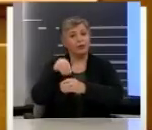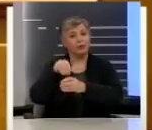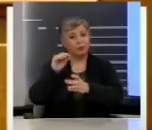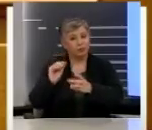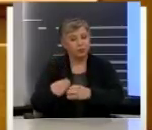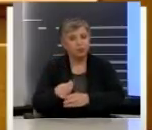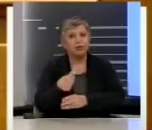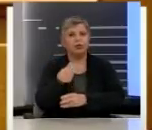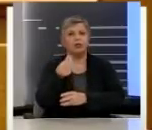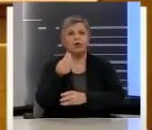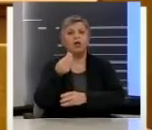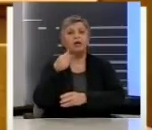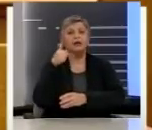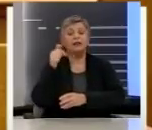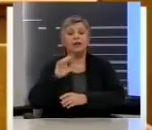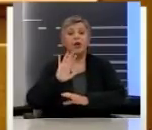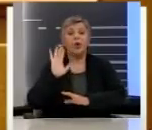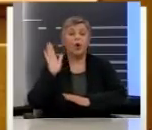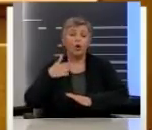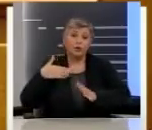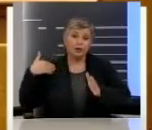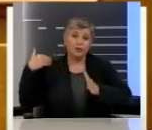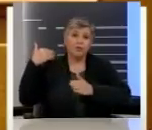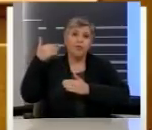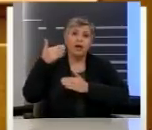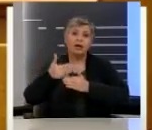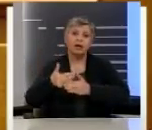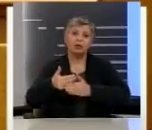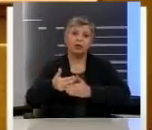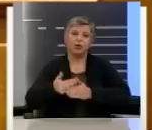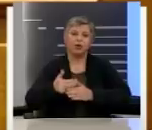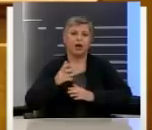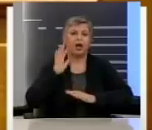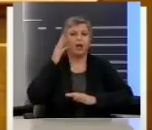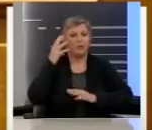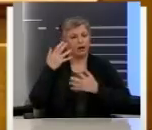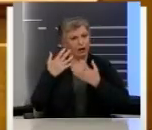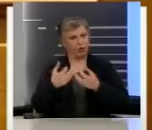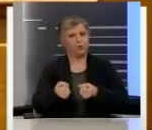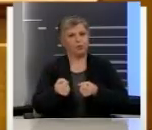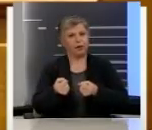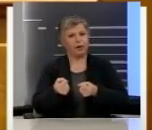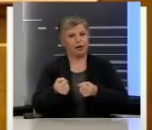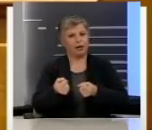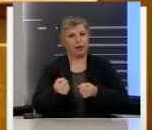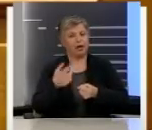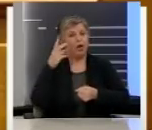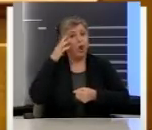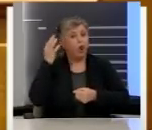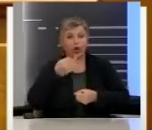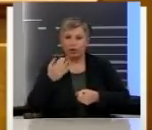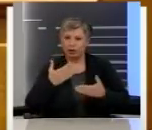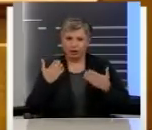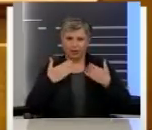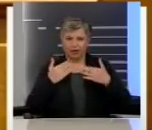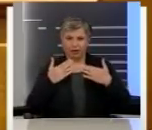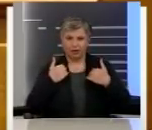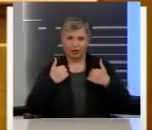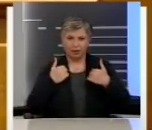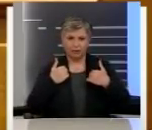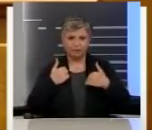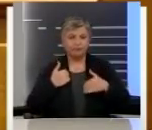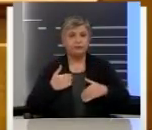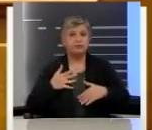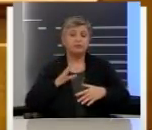δεκαετιών απέναντι σε ένα σημαντικό κομμάτι της κοινωνίας μας. Και αλήθεια, όσοι σε αυτή εδώ την